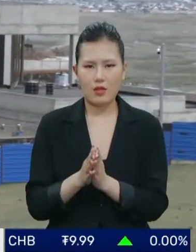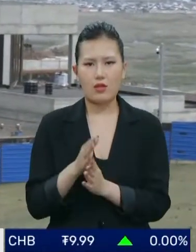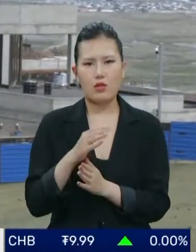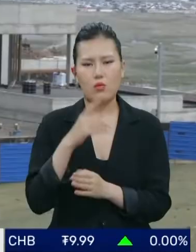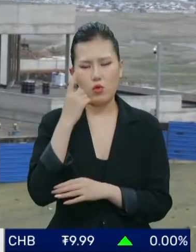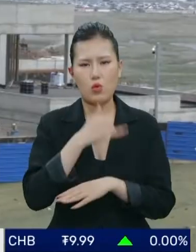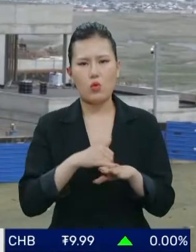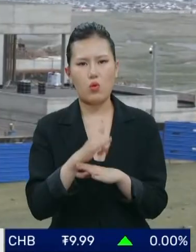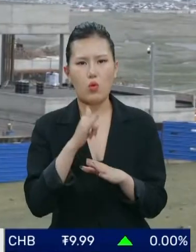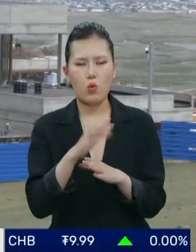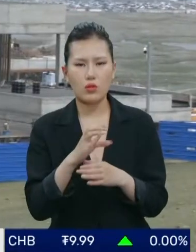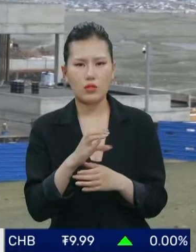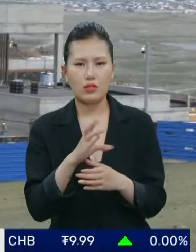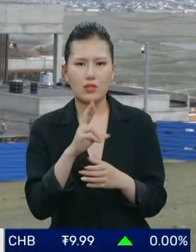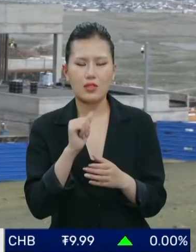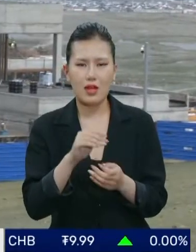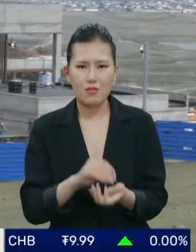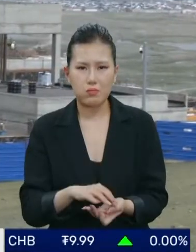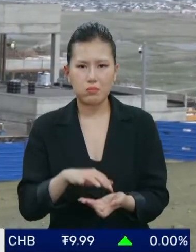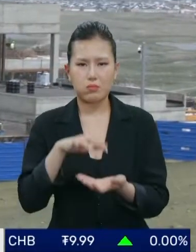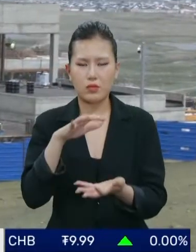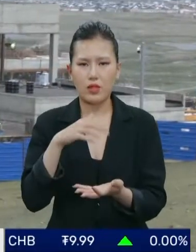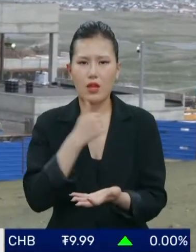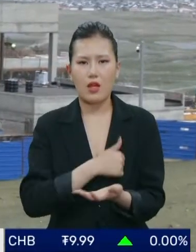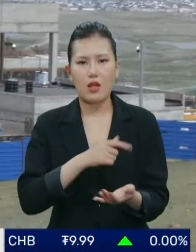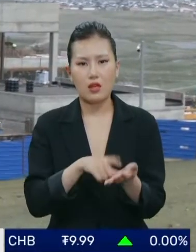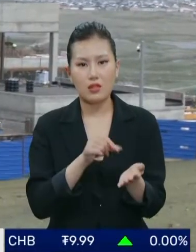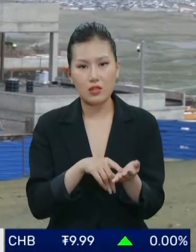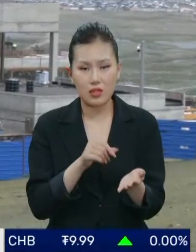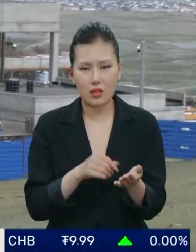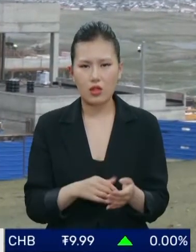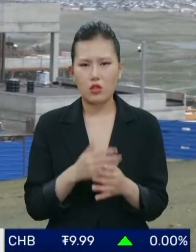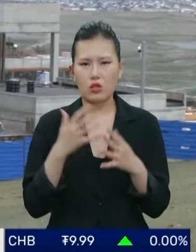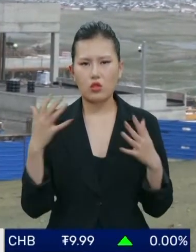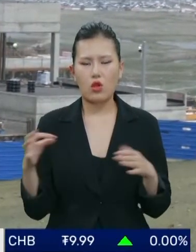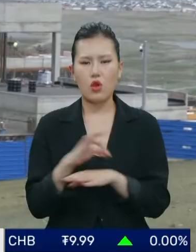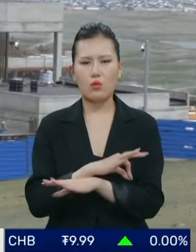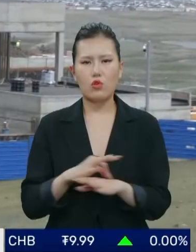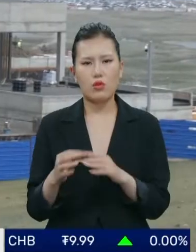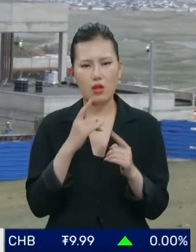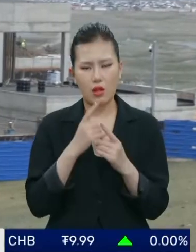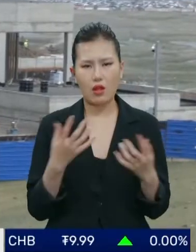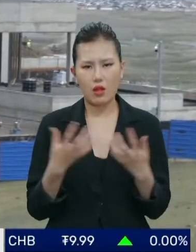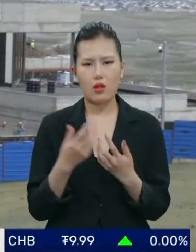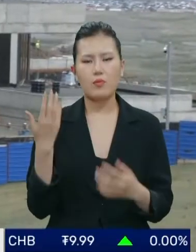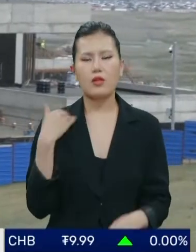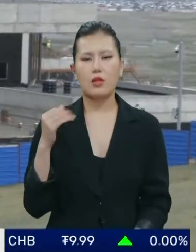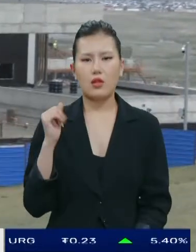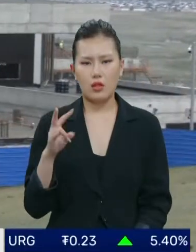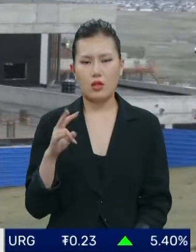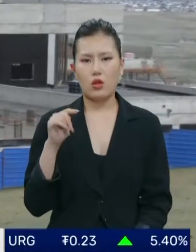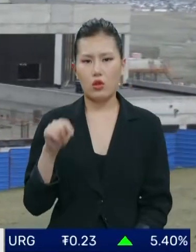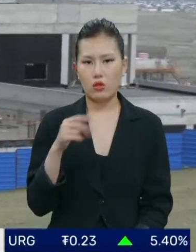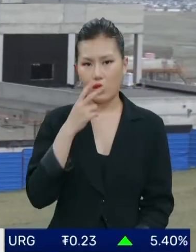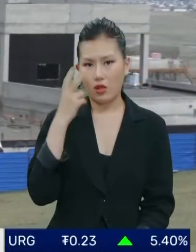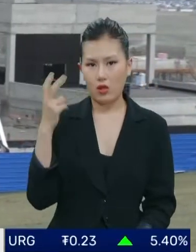сангийн өрн бүтээн байгуулалтыг дэд бүтцэд дэмжих зөвлөмжөөр масштаб бүтээн байгуулалтын төсөл хөтөлбөр бол эхэлсэн. За яг одоо харагдж байгаа энэ гүн цэвэршүүлэх